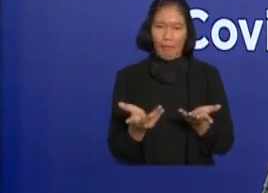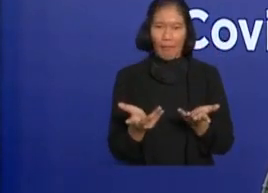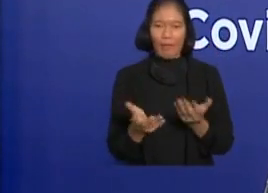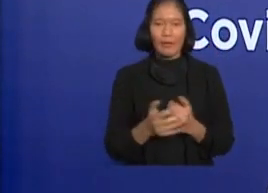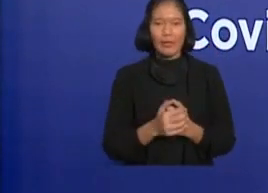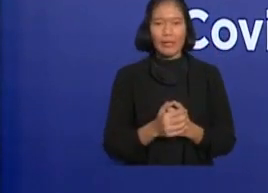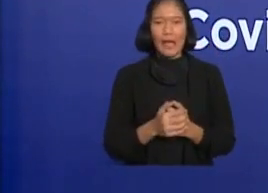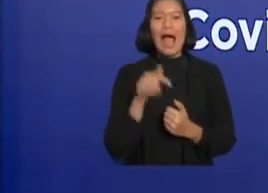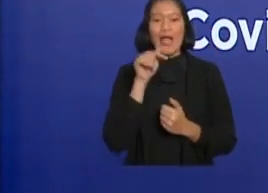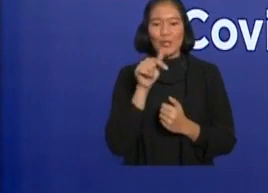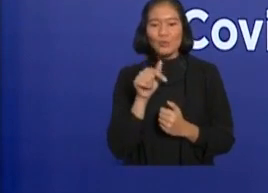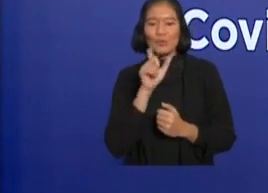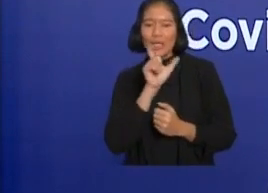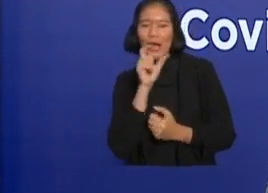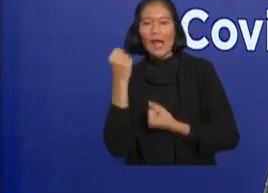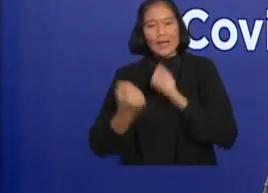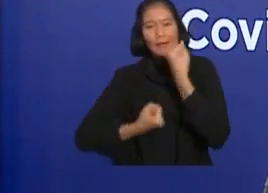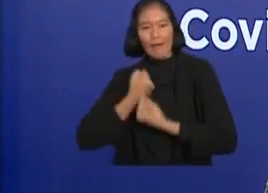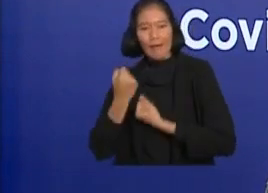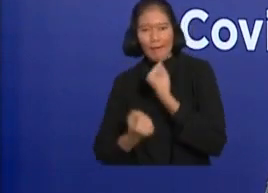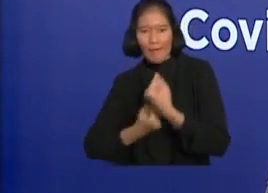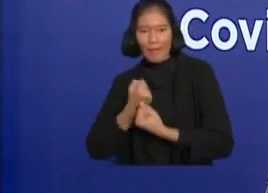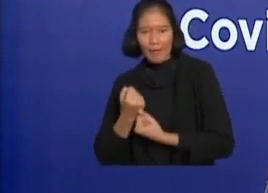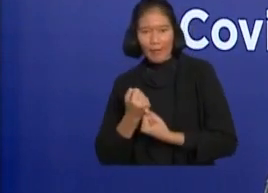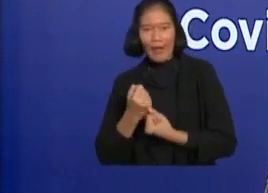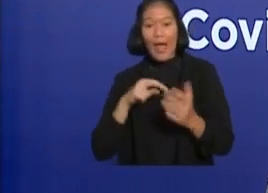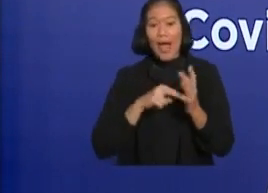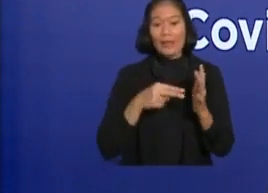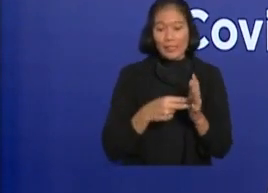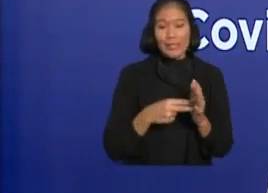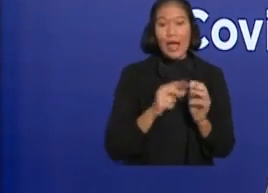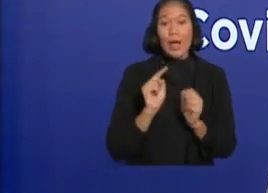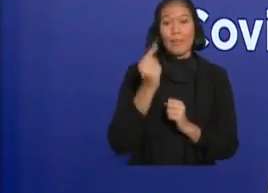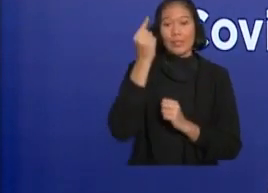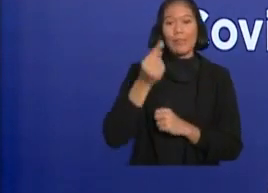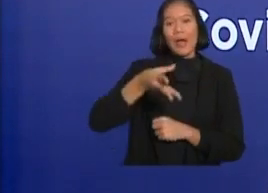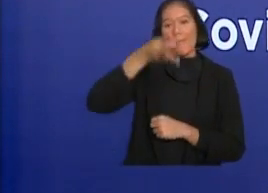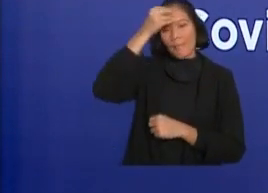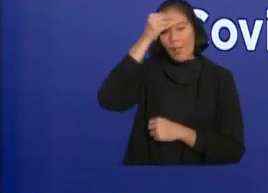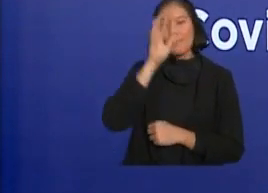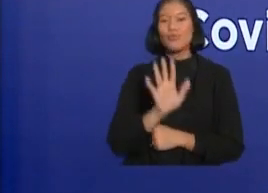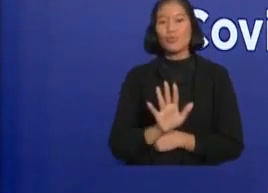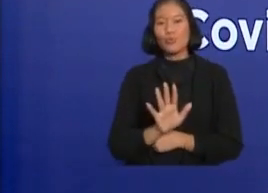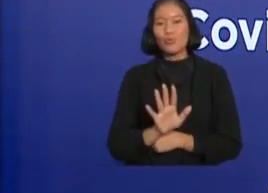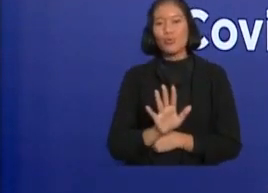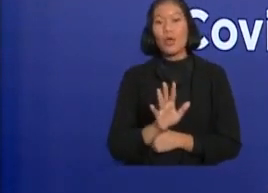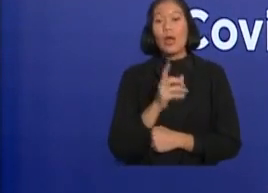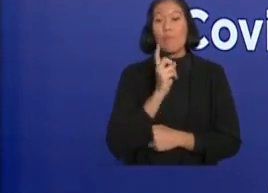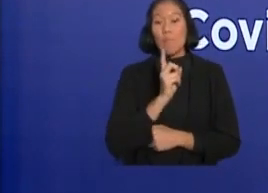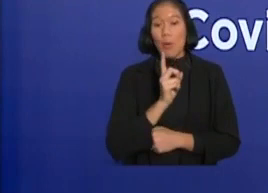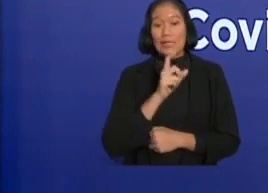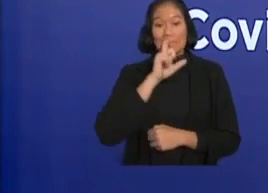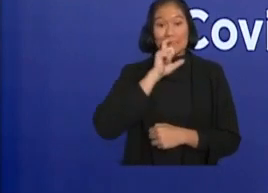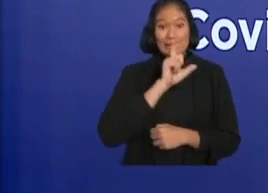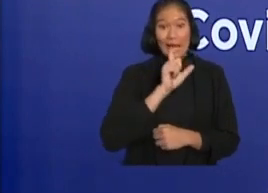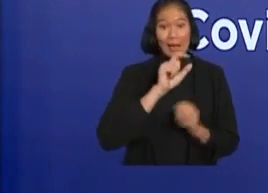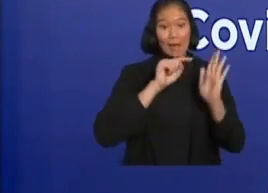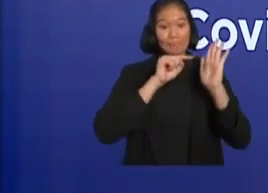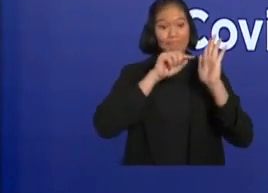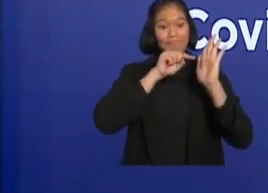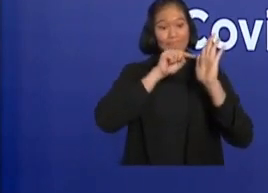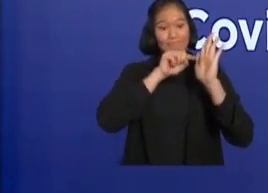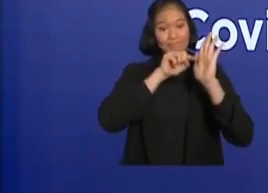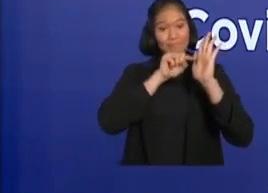berupa gerakan maka kita harus tahu dan paham bahwa satu-satunya cara untuk